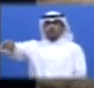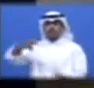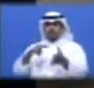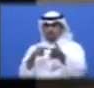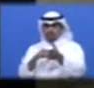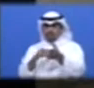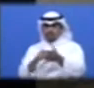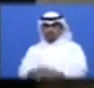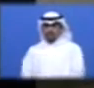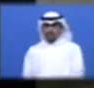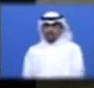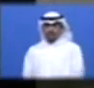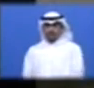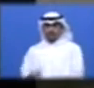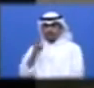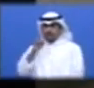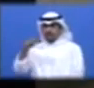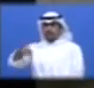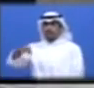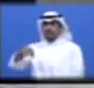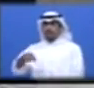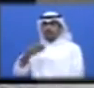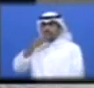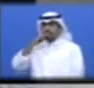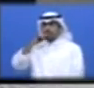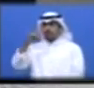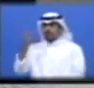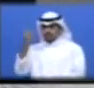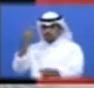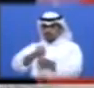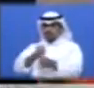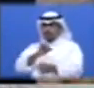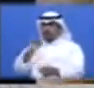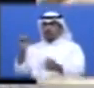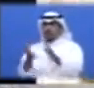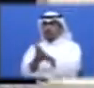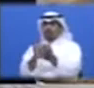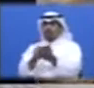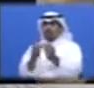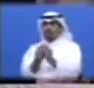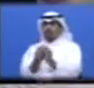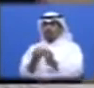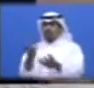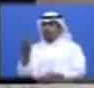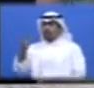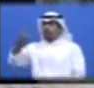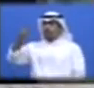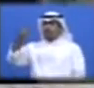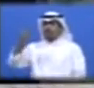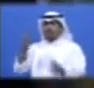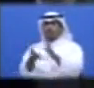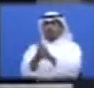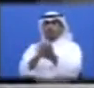اللبنانية. احنا صار المشروع من شباط ل 2013 ماشيين بمشروع الخبز، هذا المشروع الرقم 11